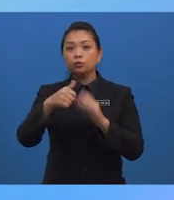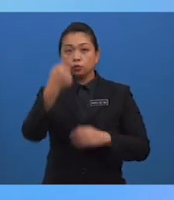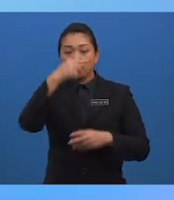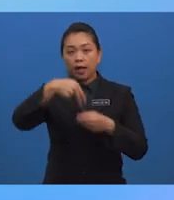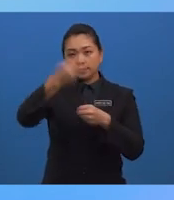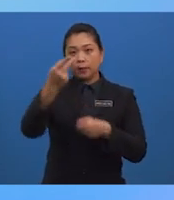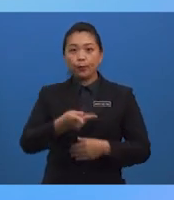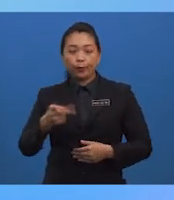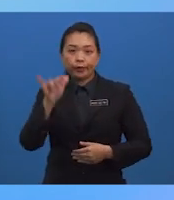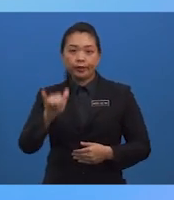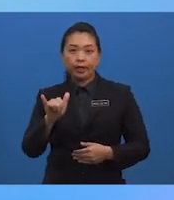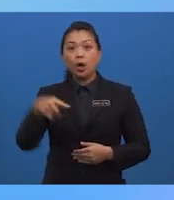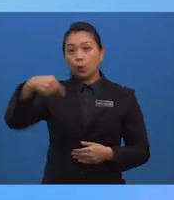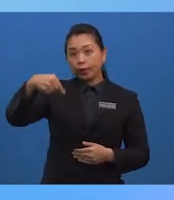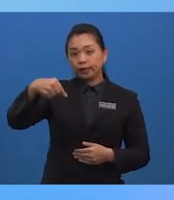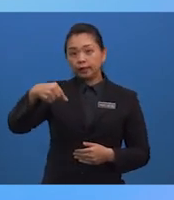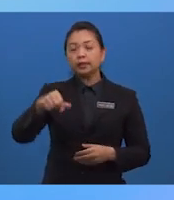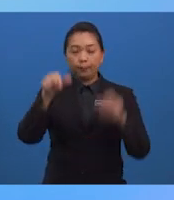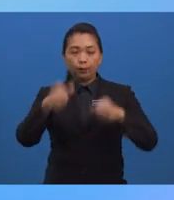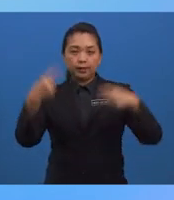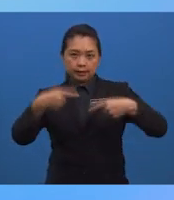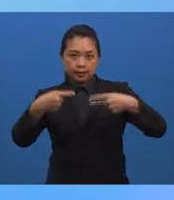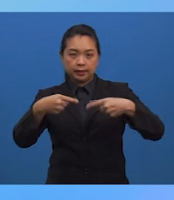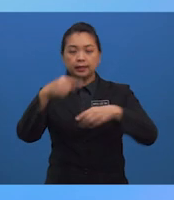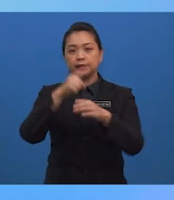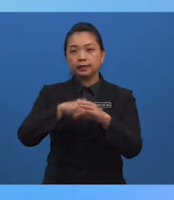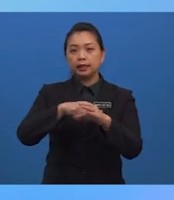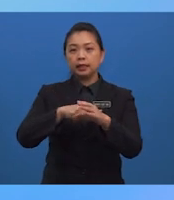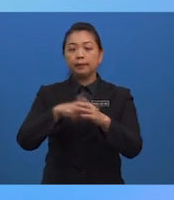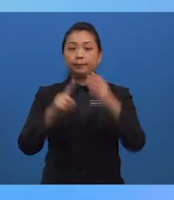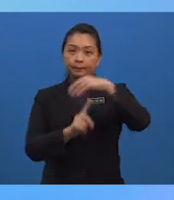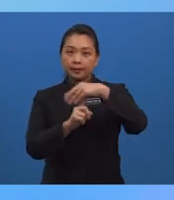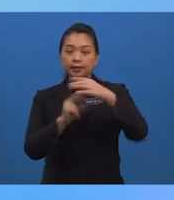yang berkualiti dan berdaya saing di pasaran antarabangsa.